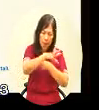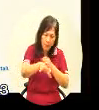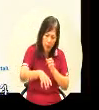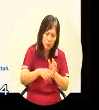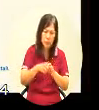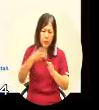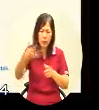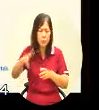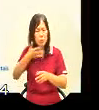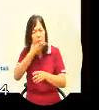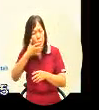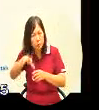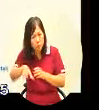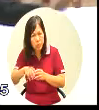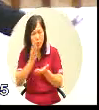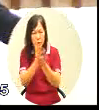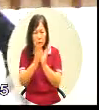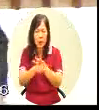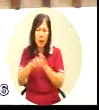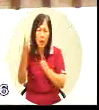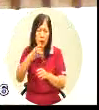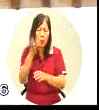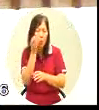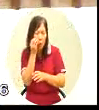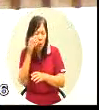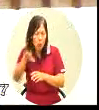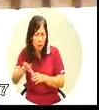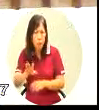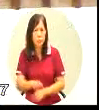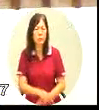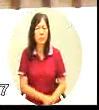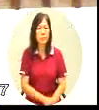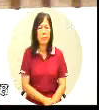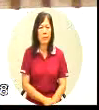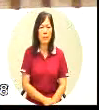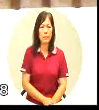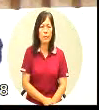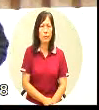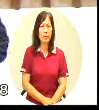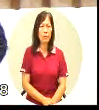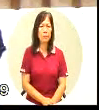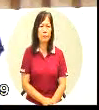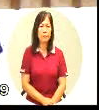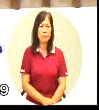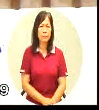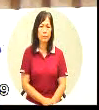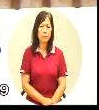水利局啦，甚至有观光局，